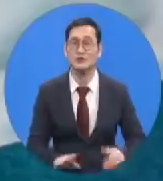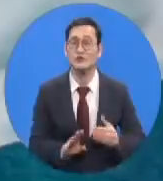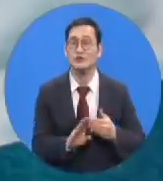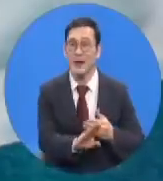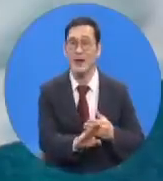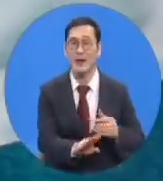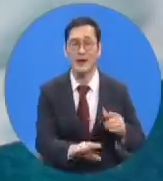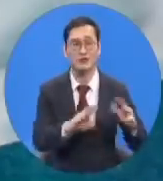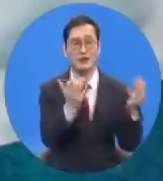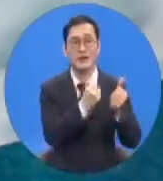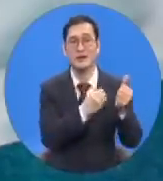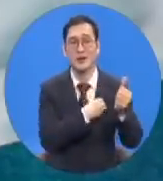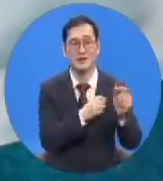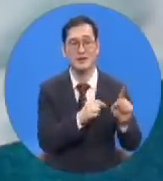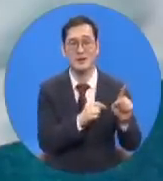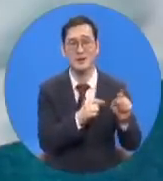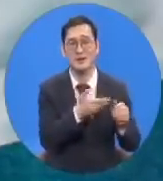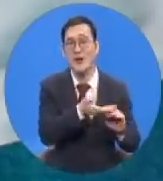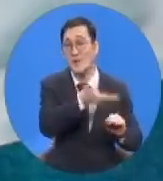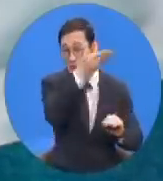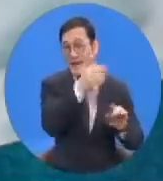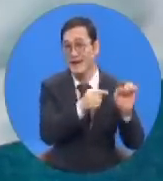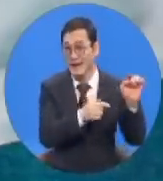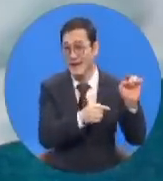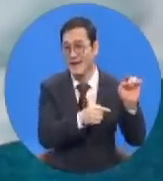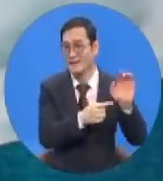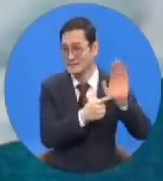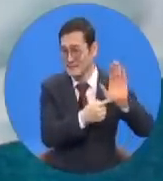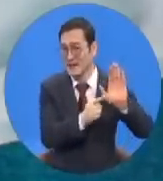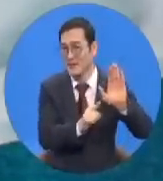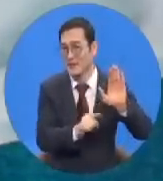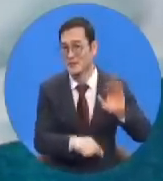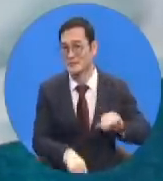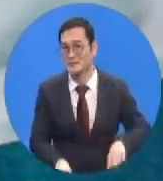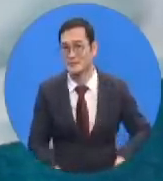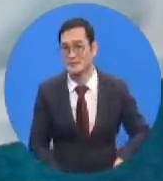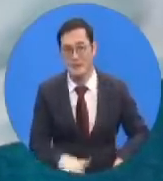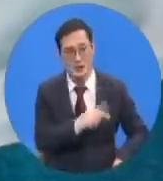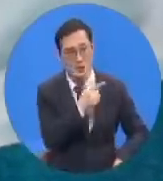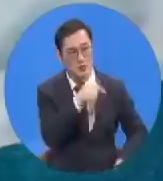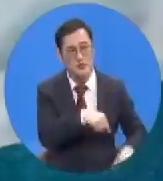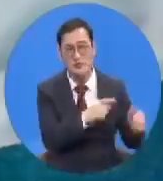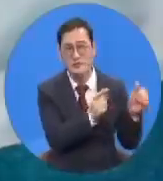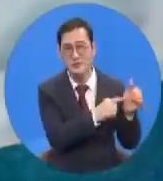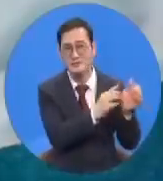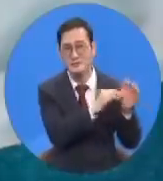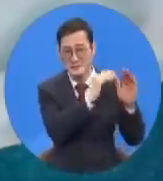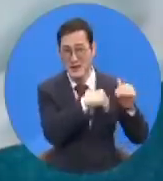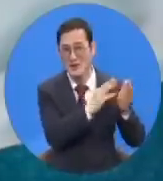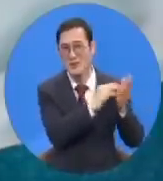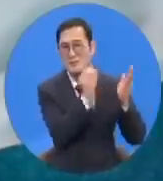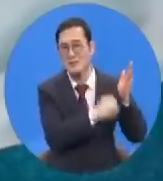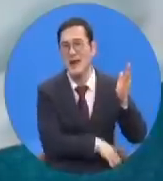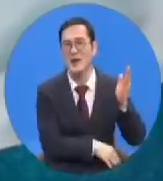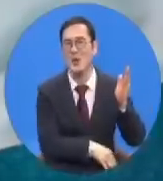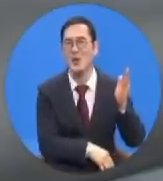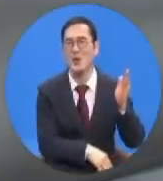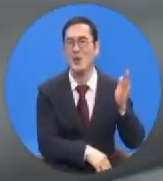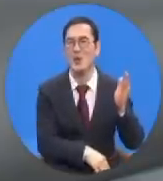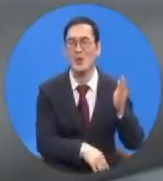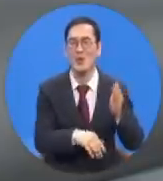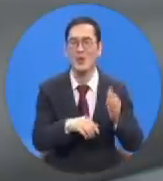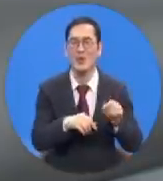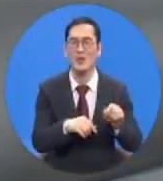의원들도요 입장문을 냈습니다. 그런데 조국 전 장관 이야기는 쏙 빠져 있어요. 특정하지